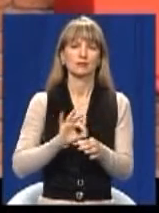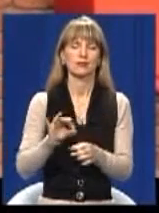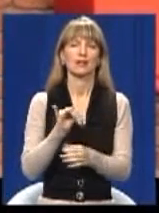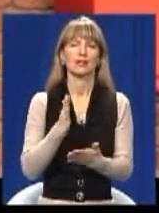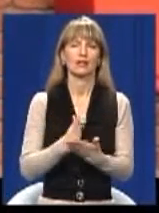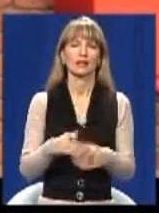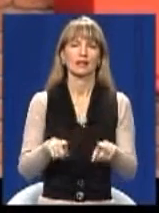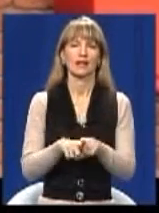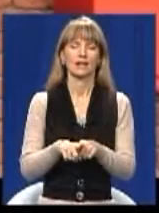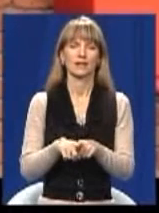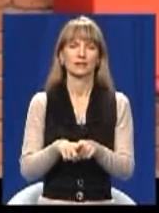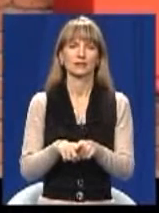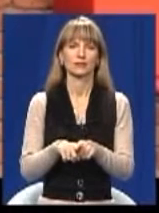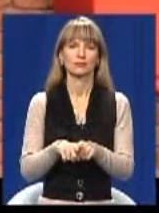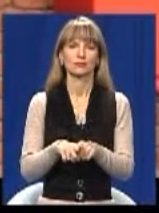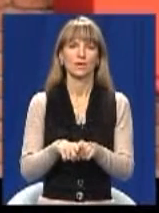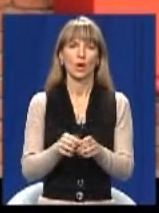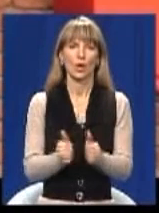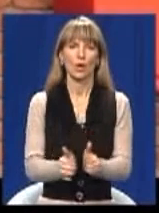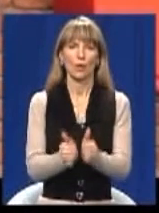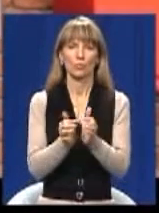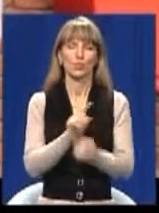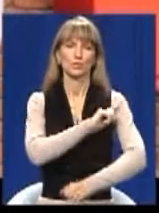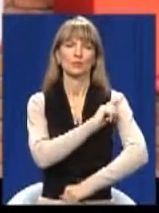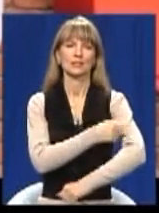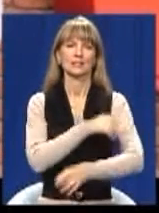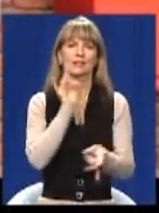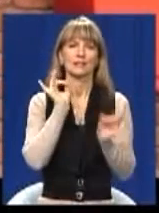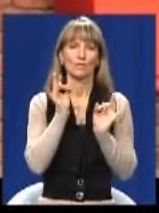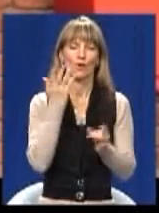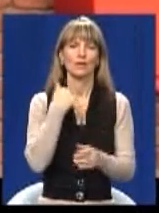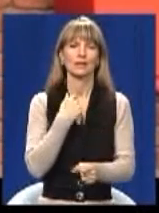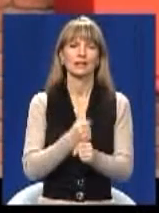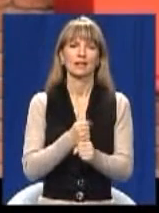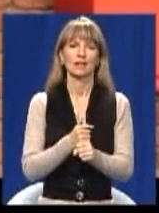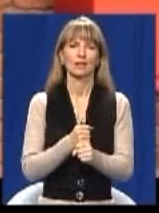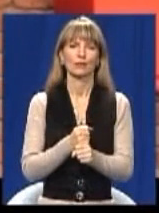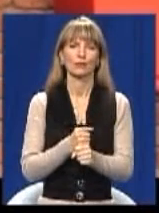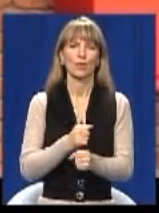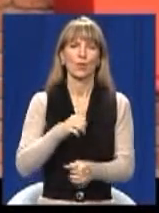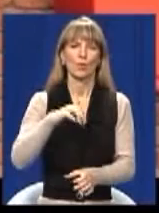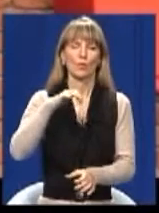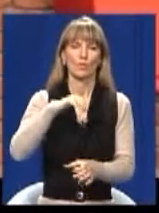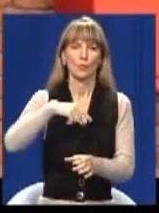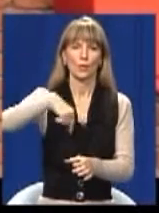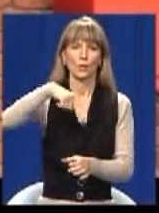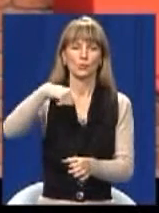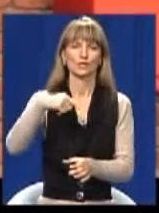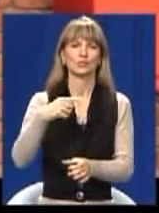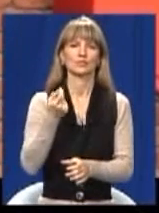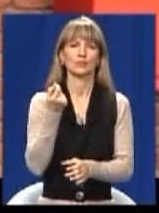такий картонний корпус, він посилює звук. Коли ми робимо ось так от пружину,